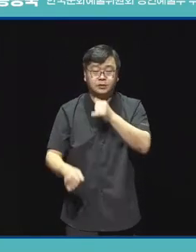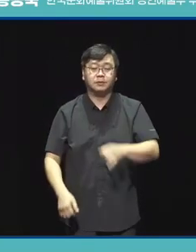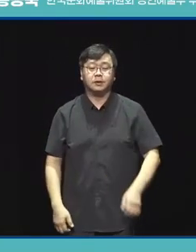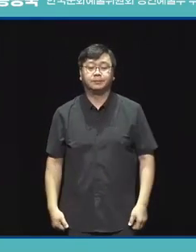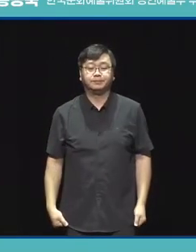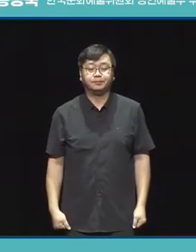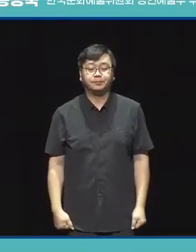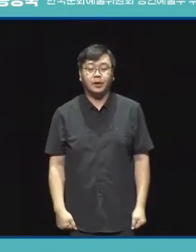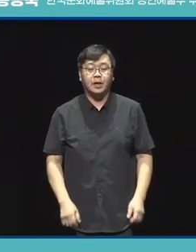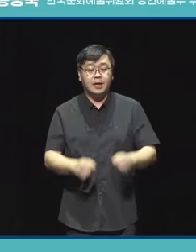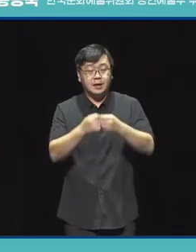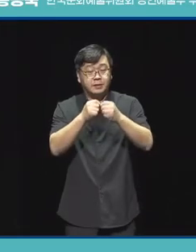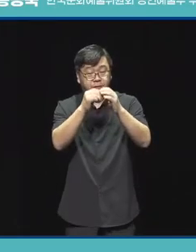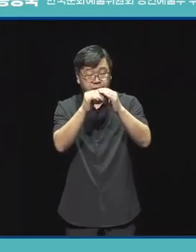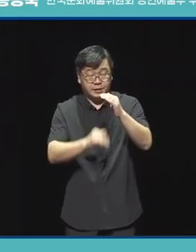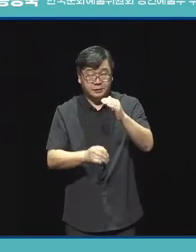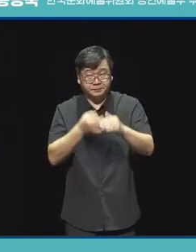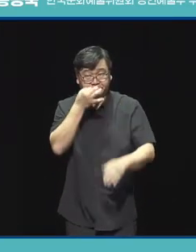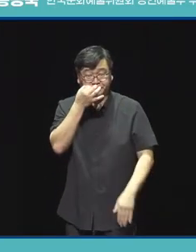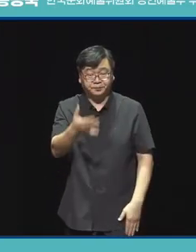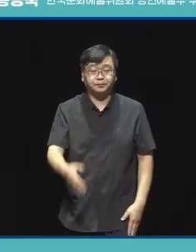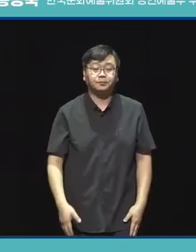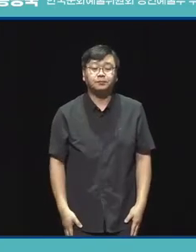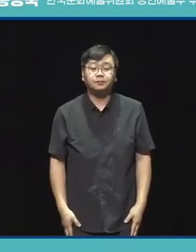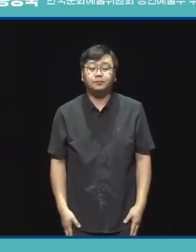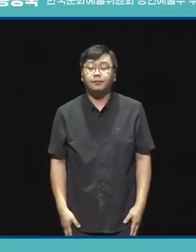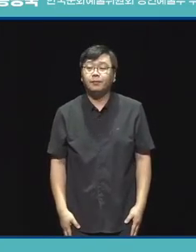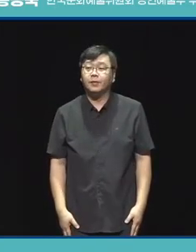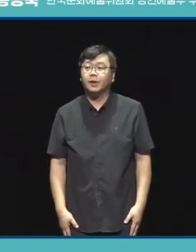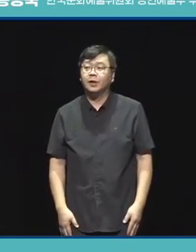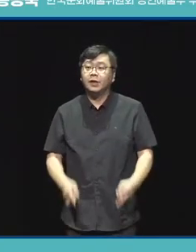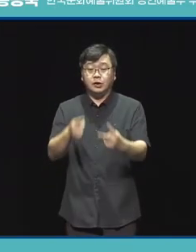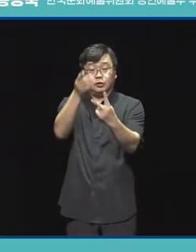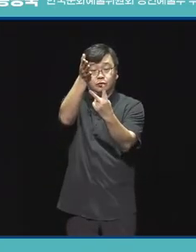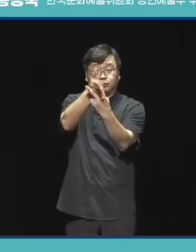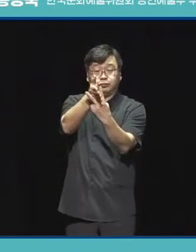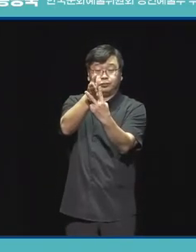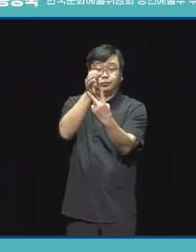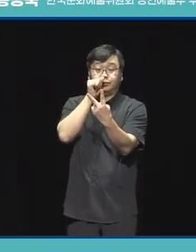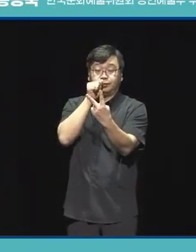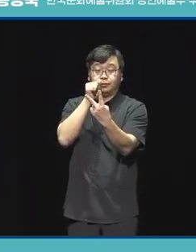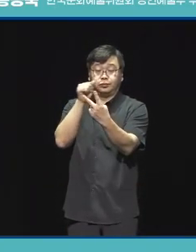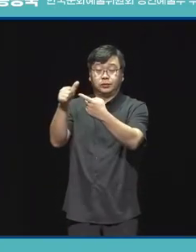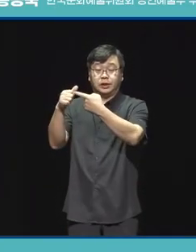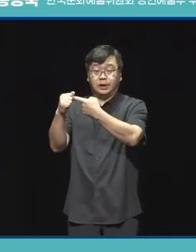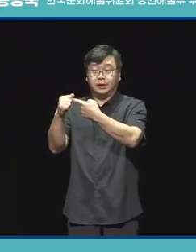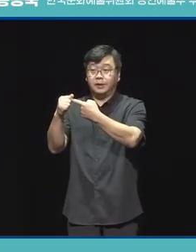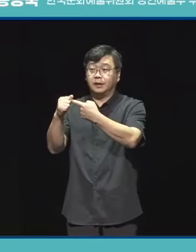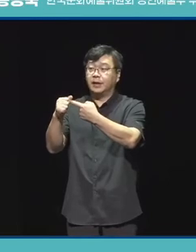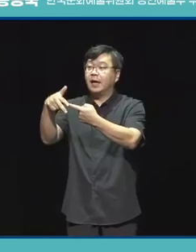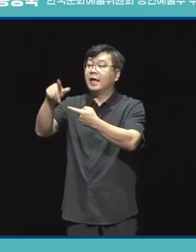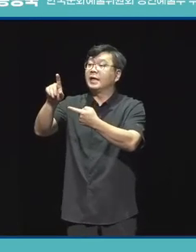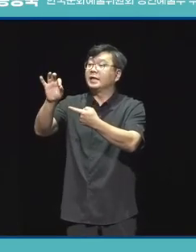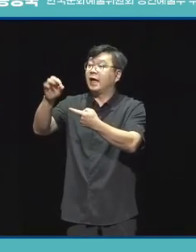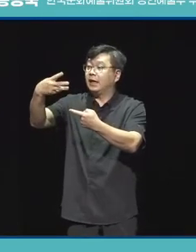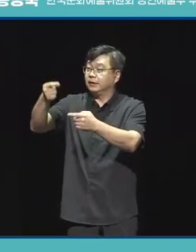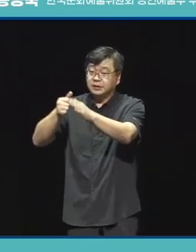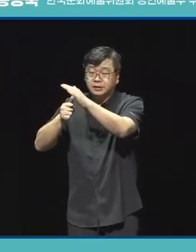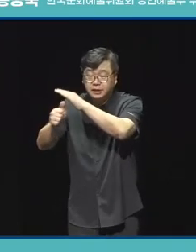네 지원의 세부 내용입니다 저희 사업들이 크게 두 가지 유형으로 구분되어 있습니다 장르 대표 공인예술제와